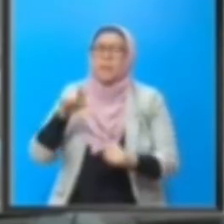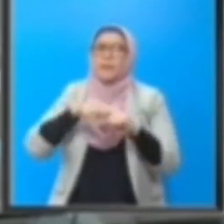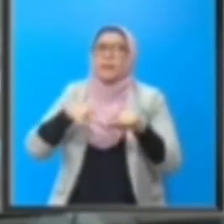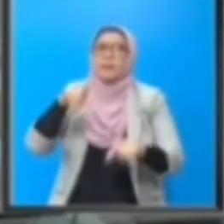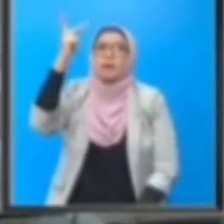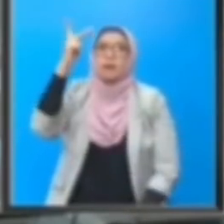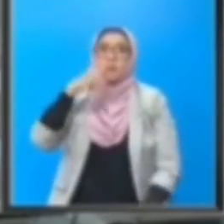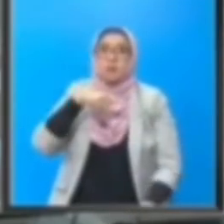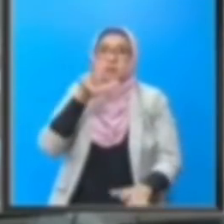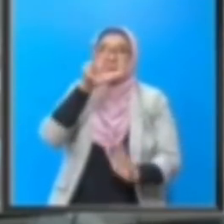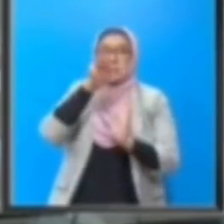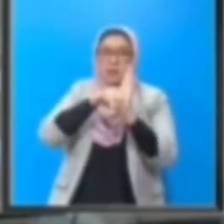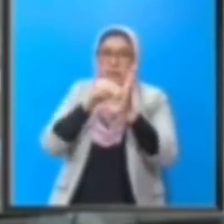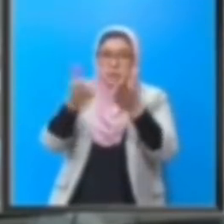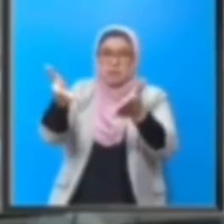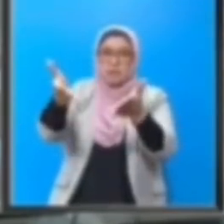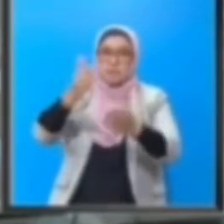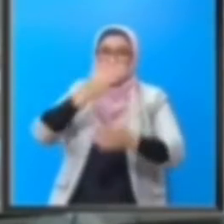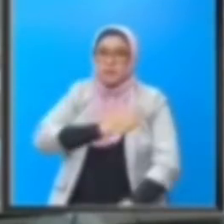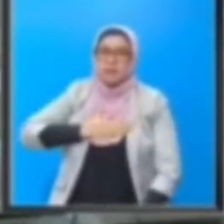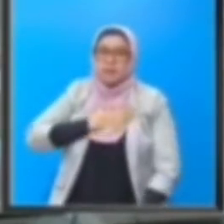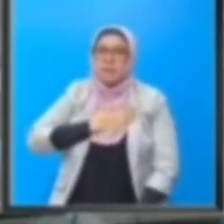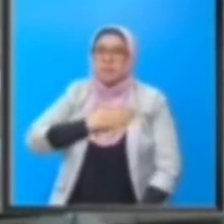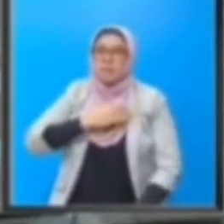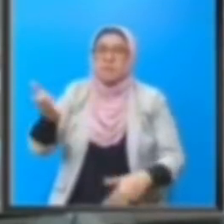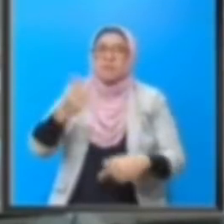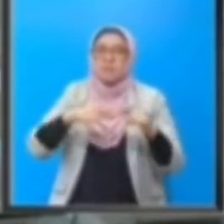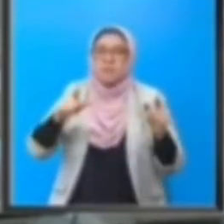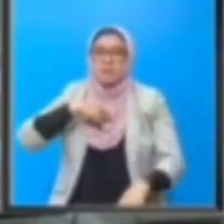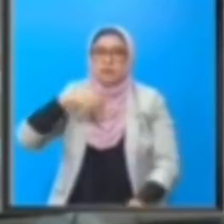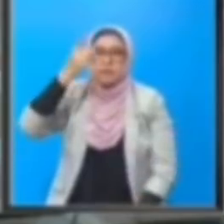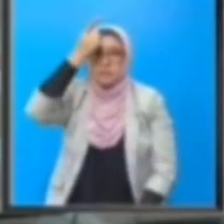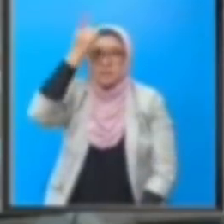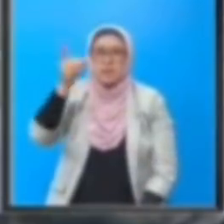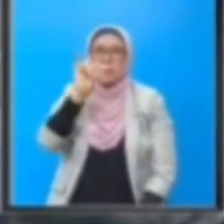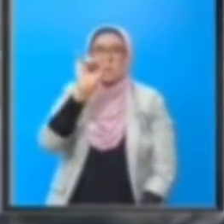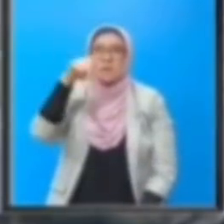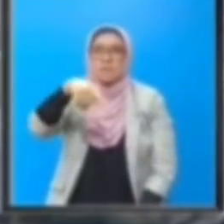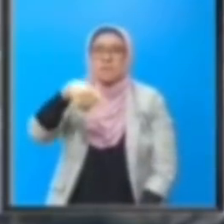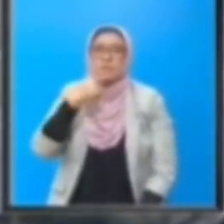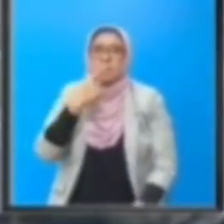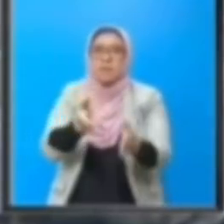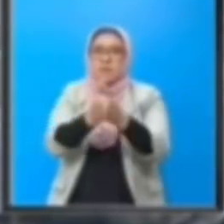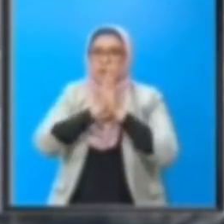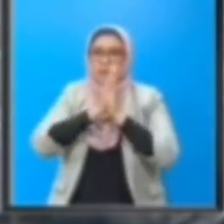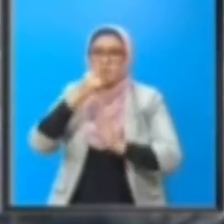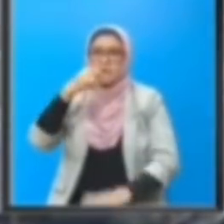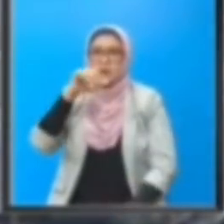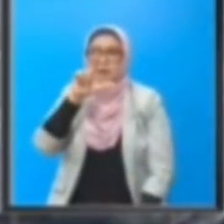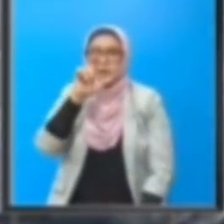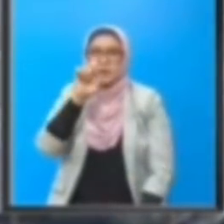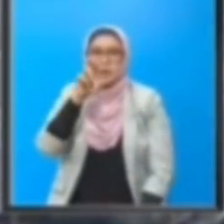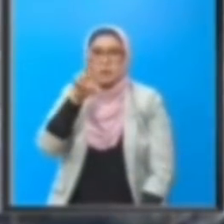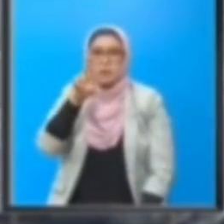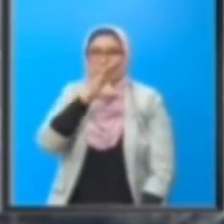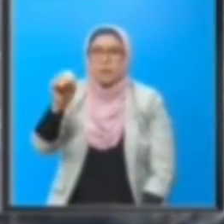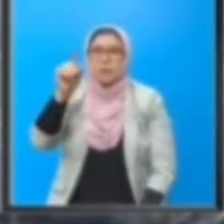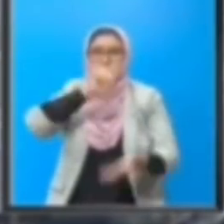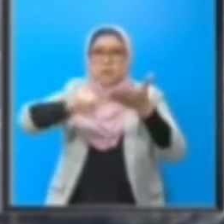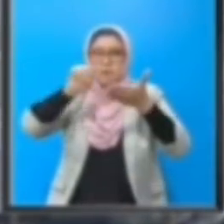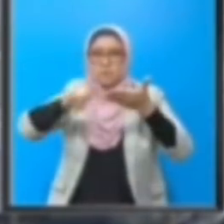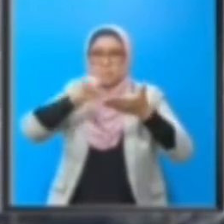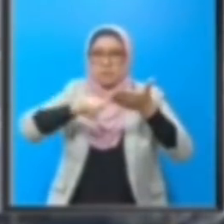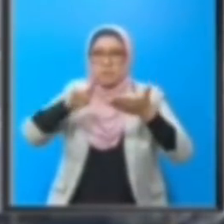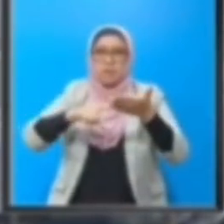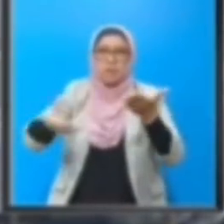minit 52 saat lagi. Kepung dipersilakan. Majlis dalam jawatan kuasa. Datuk Yang Dipertua, saya minta Tasik Gerugur minta maaf dan dirujuk